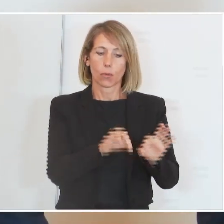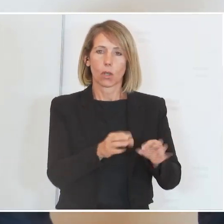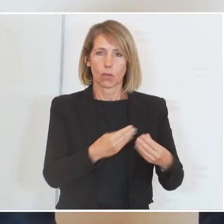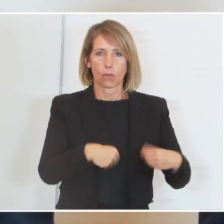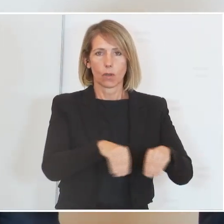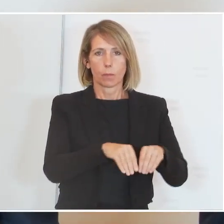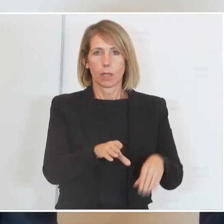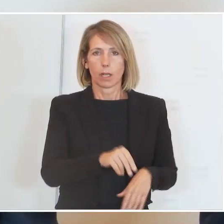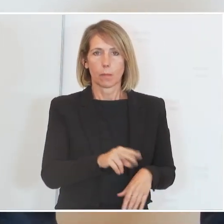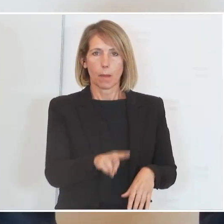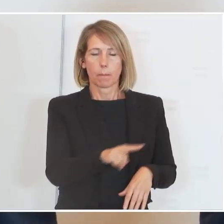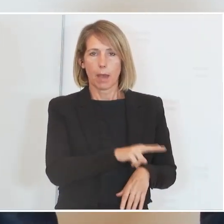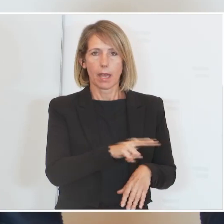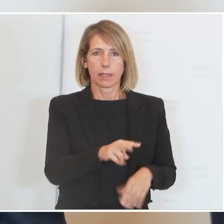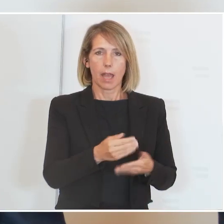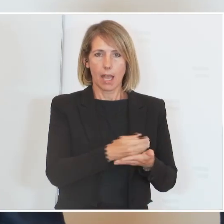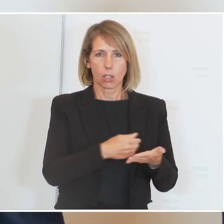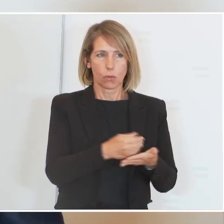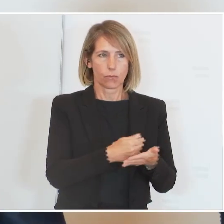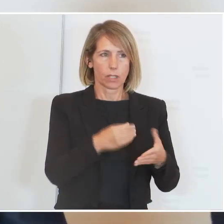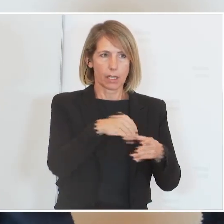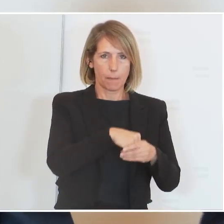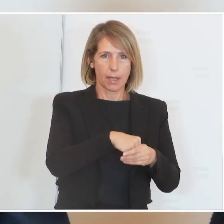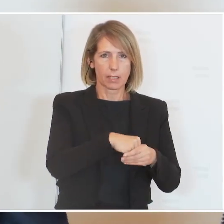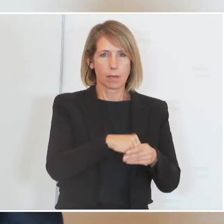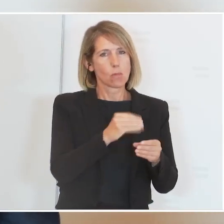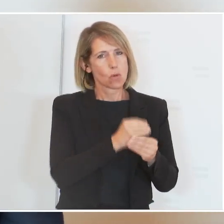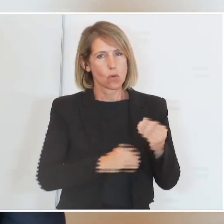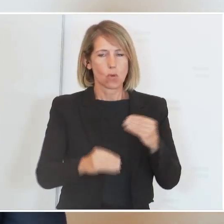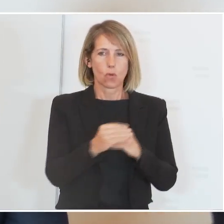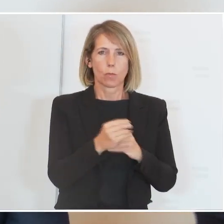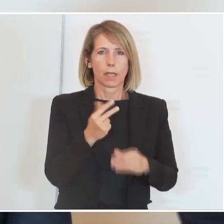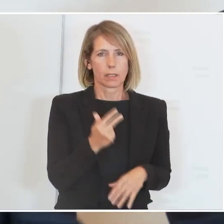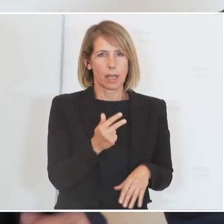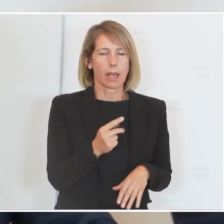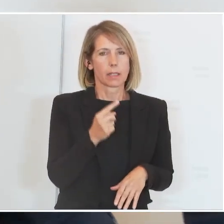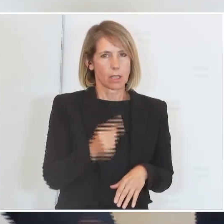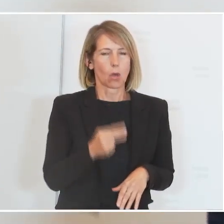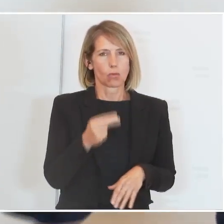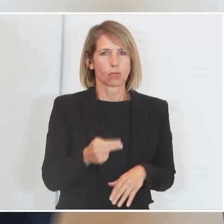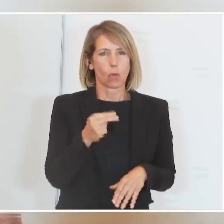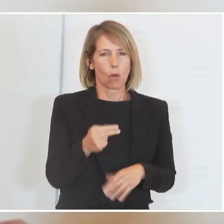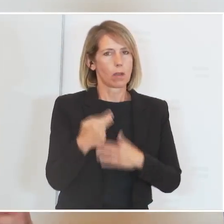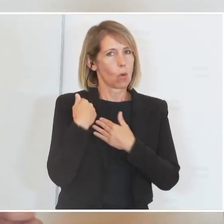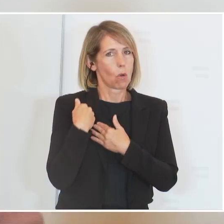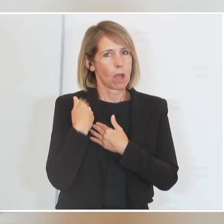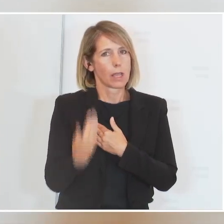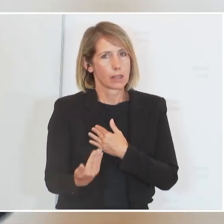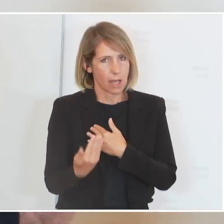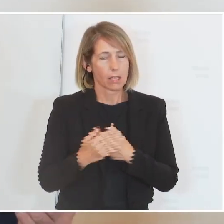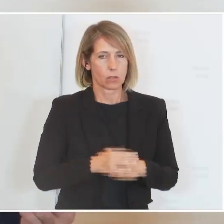diesen beiden Bruttoeinkünften knapp über 3.000 Euro Entlastung. Und das kommt jetzt noch hinzu zu